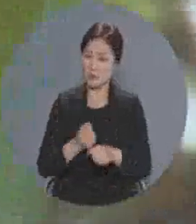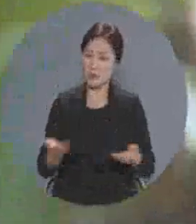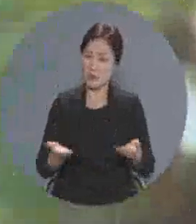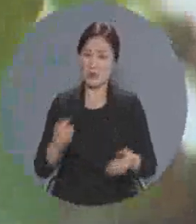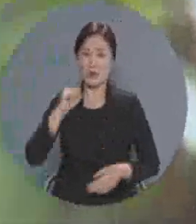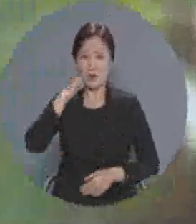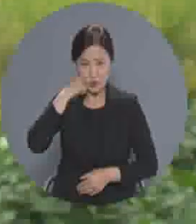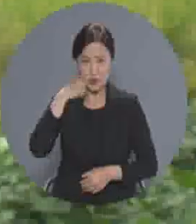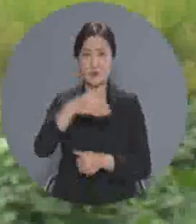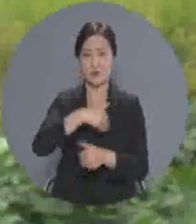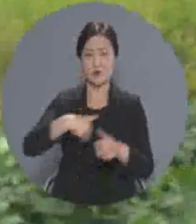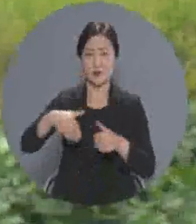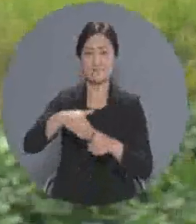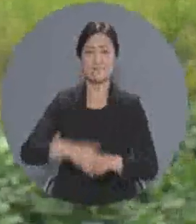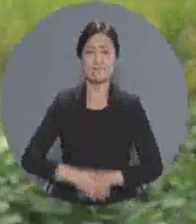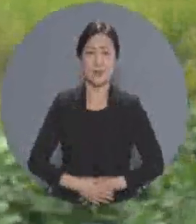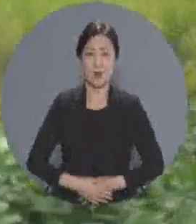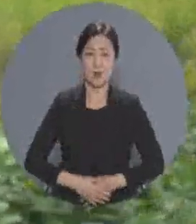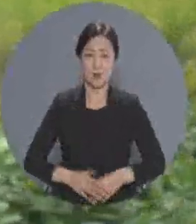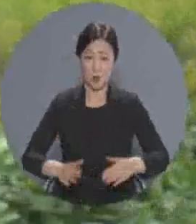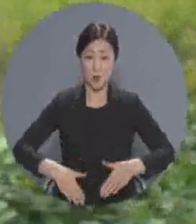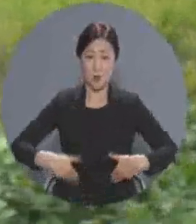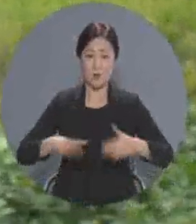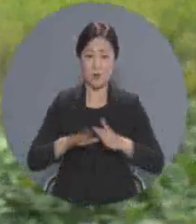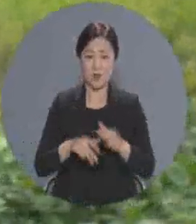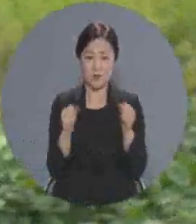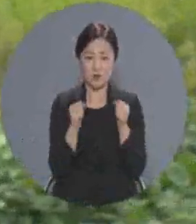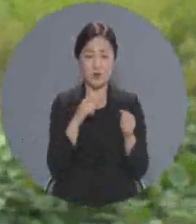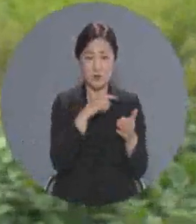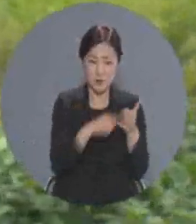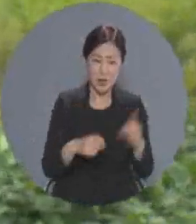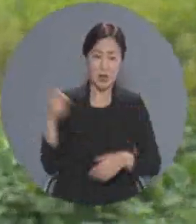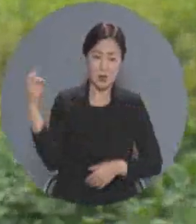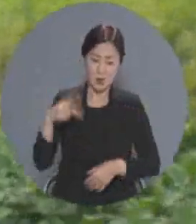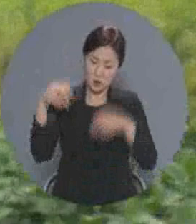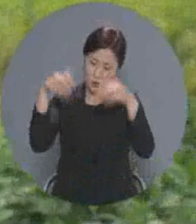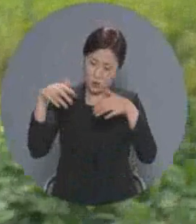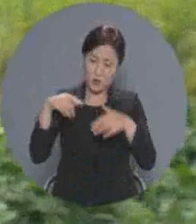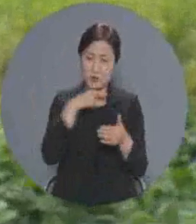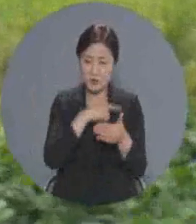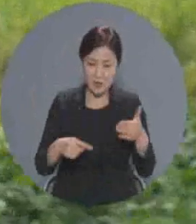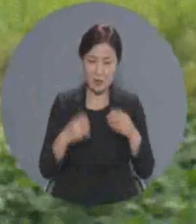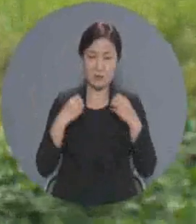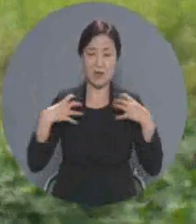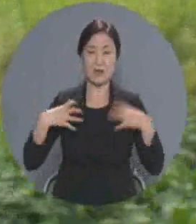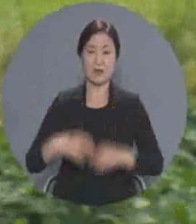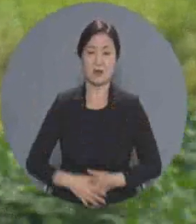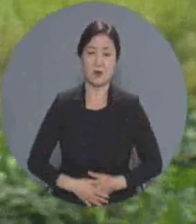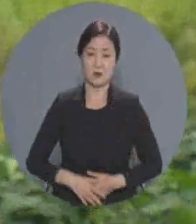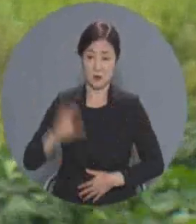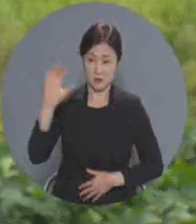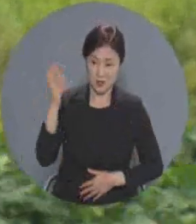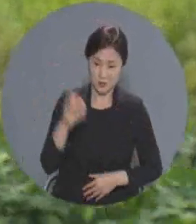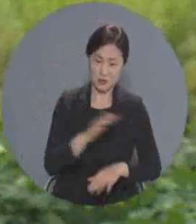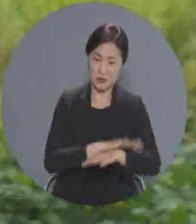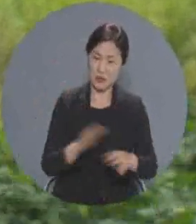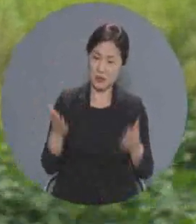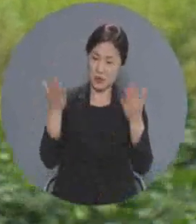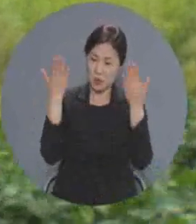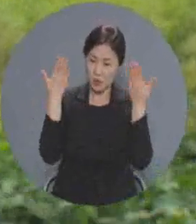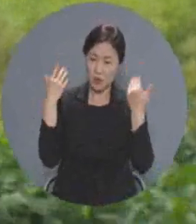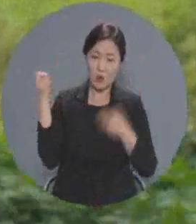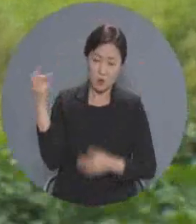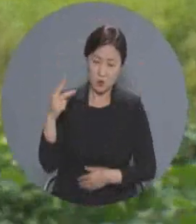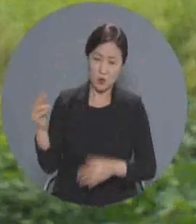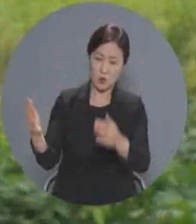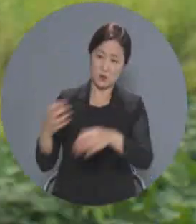실정입니다. 올봄 냉해 피해부터 여름철 호우까지 악재를 겪은 농민들은 이번 태풍은 넘겨도 다음 가을